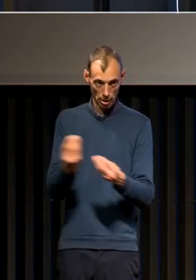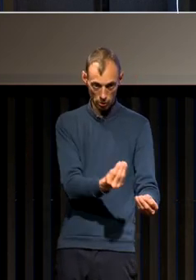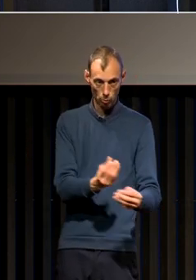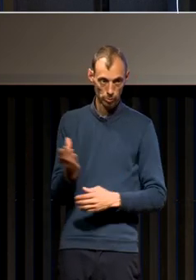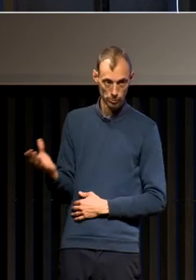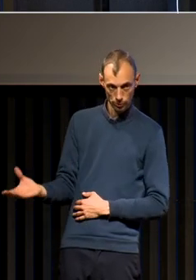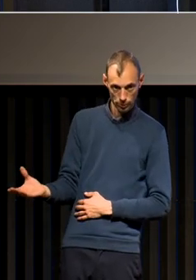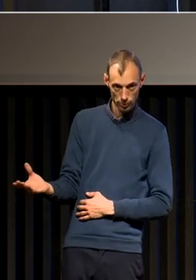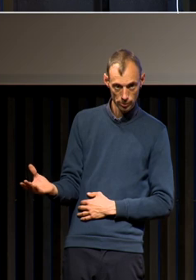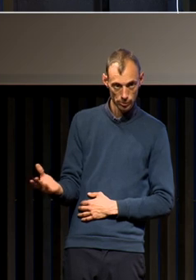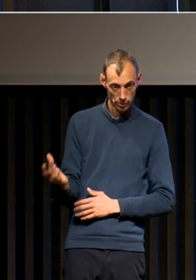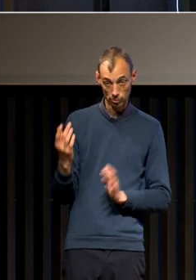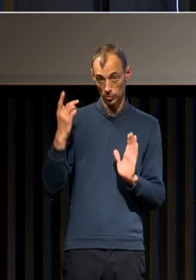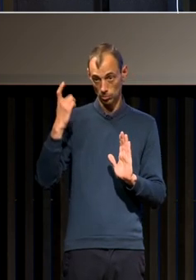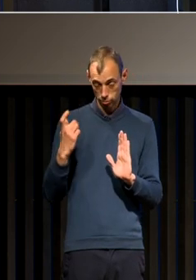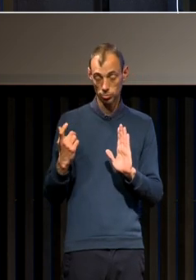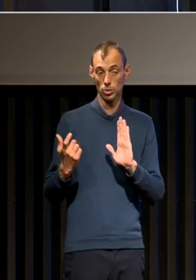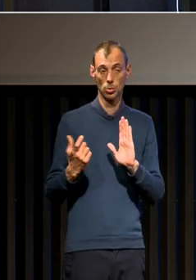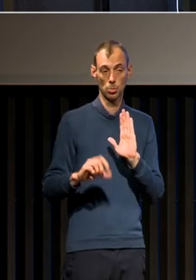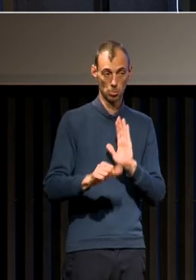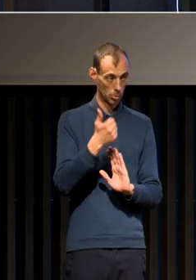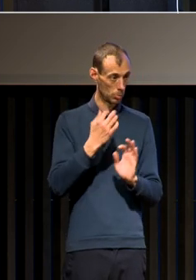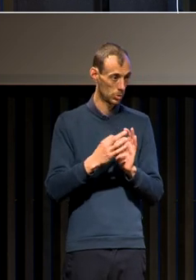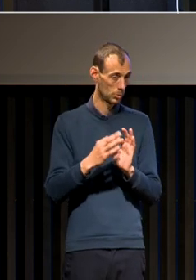1er septembre 2022.